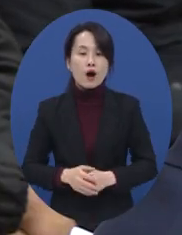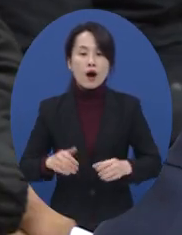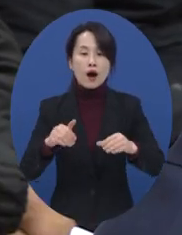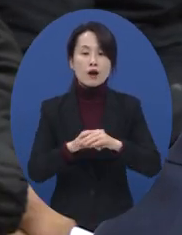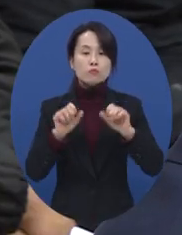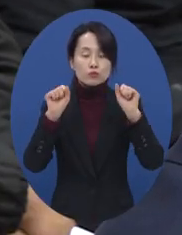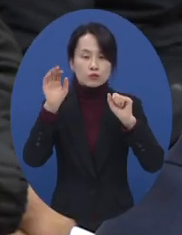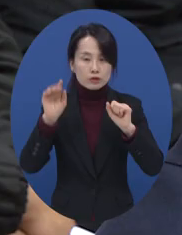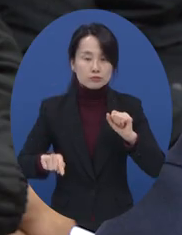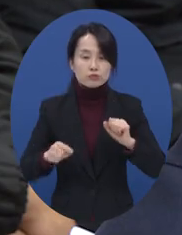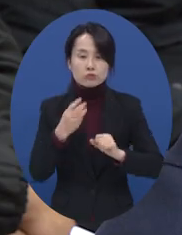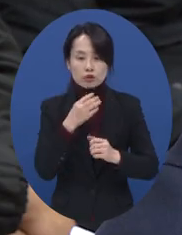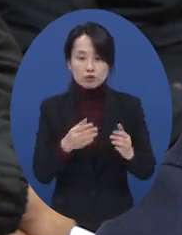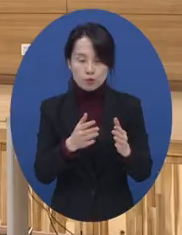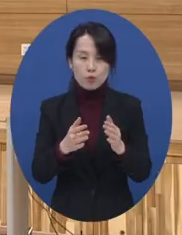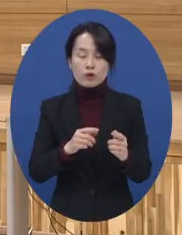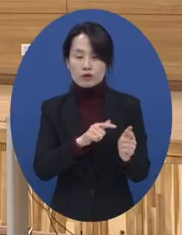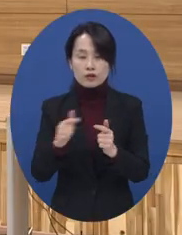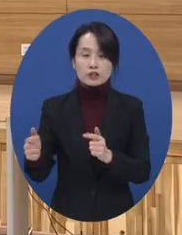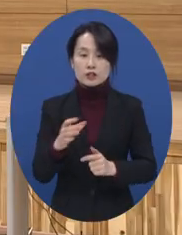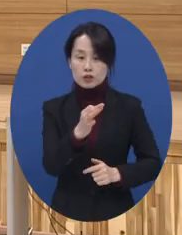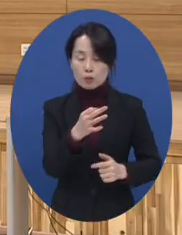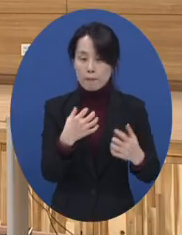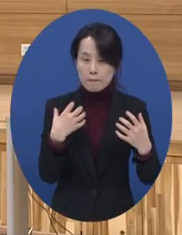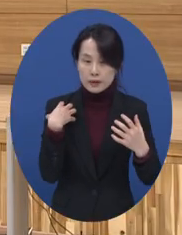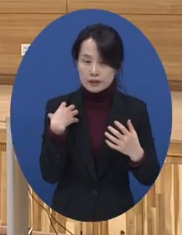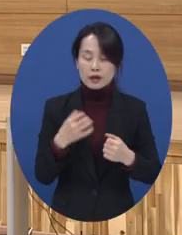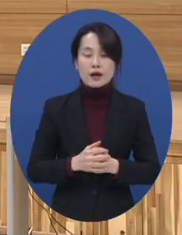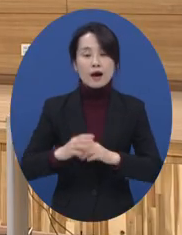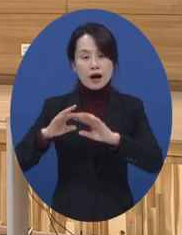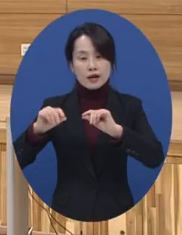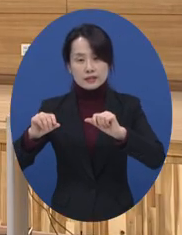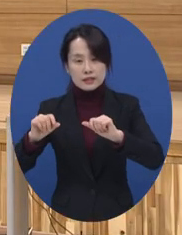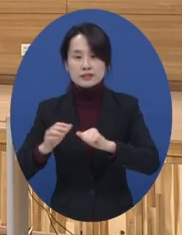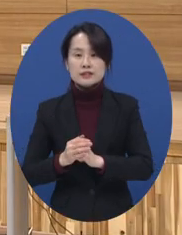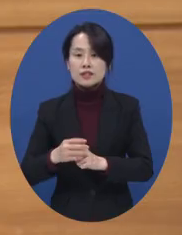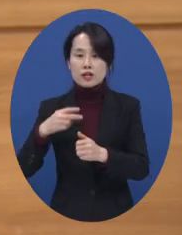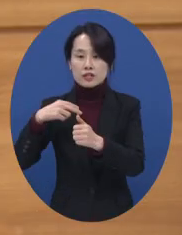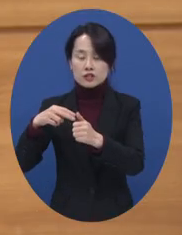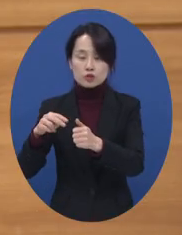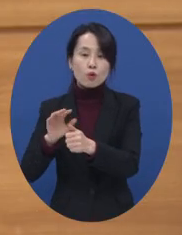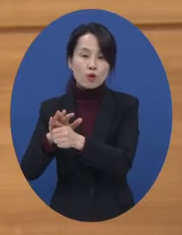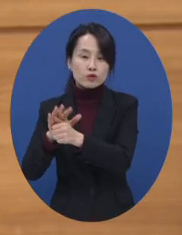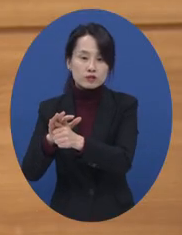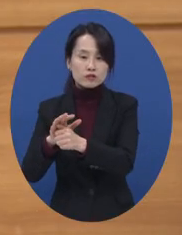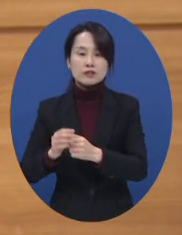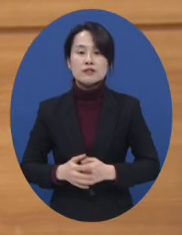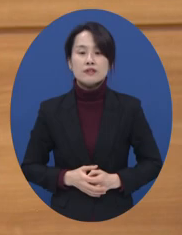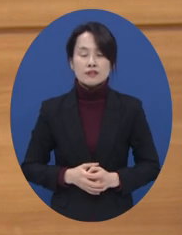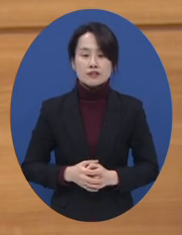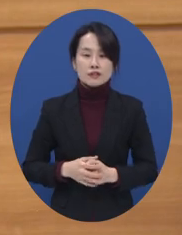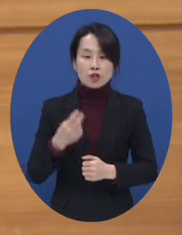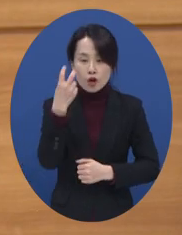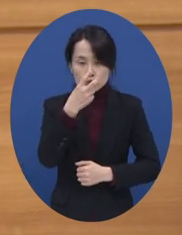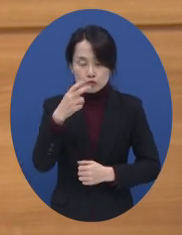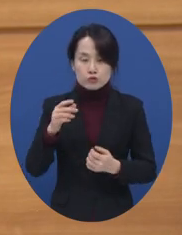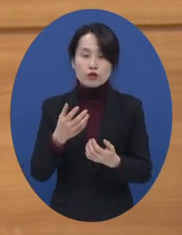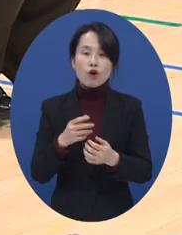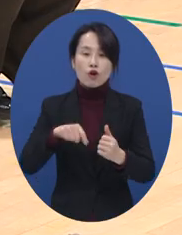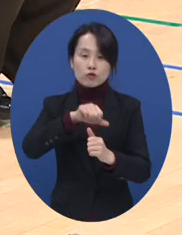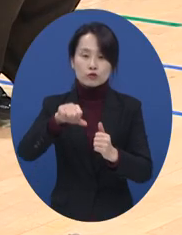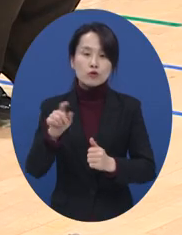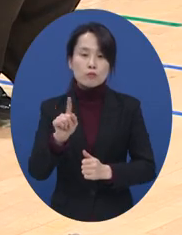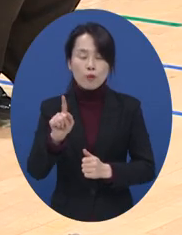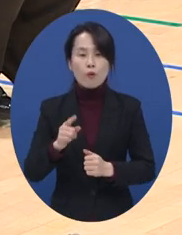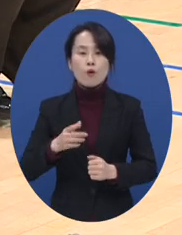경기도, 도교육청이 분담합니다. 부지는 도교육청과 교육지원청이, 학교 복합시설 건립과 관리 운영은 해당